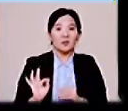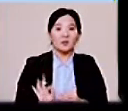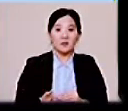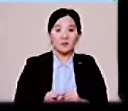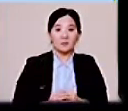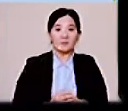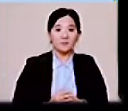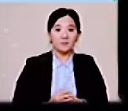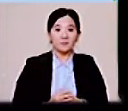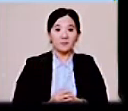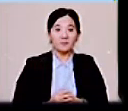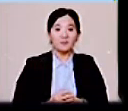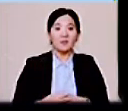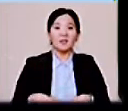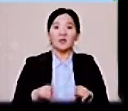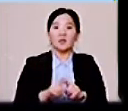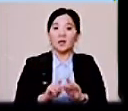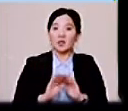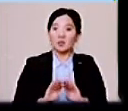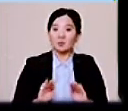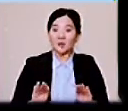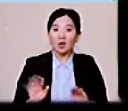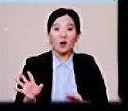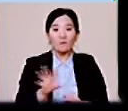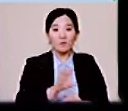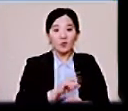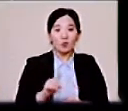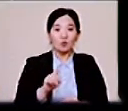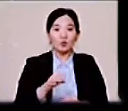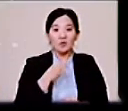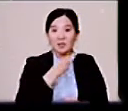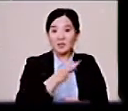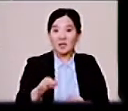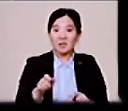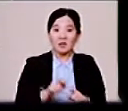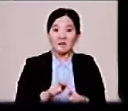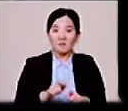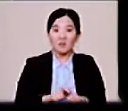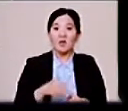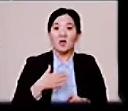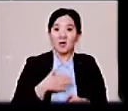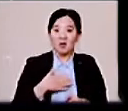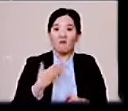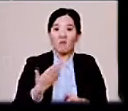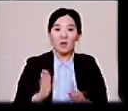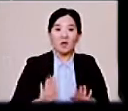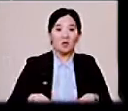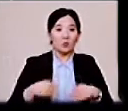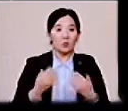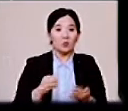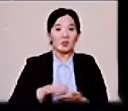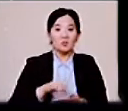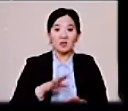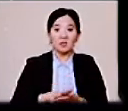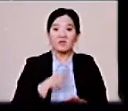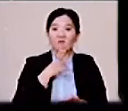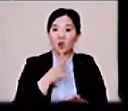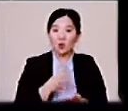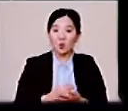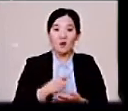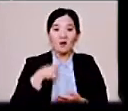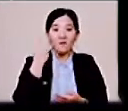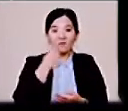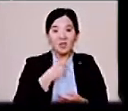10%. Итак, ребят, все, что я сказала словами, я вам рекомендую записать в